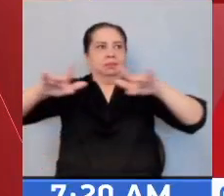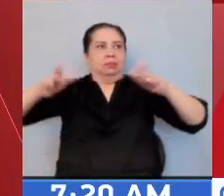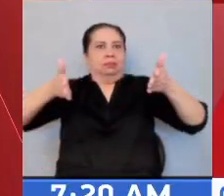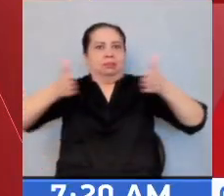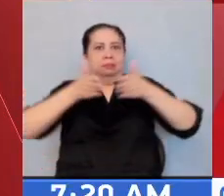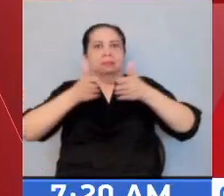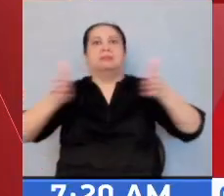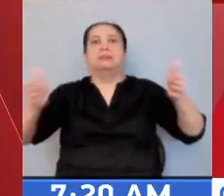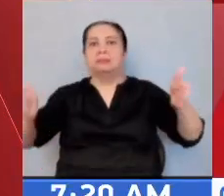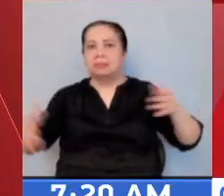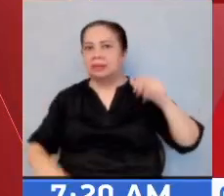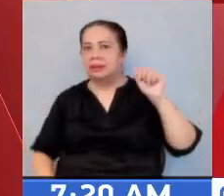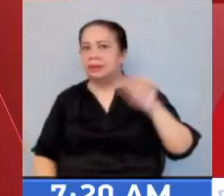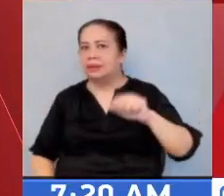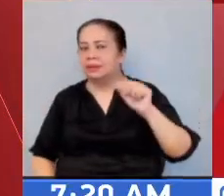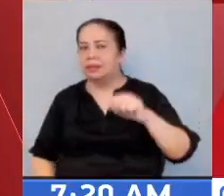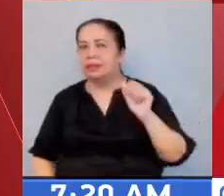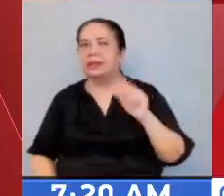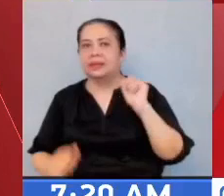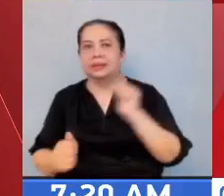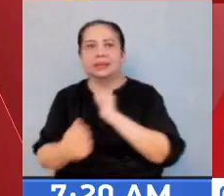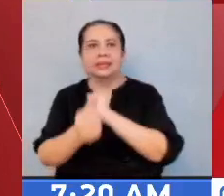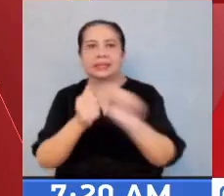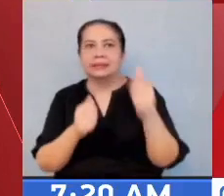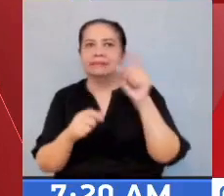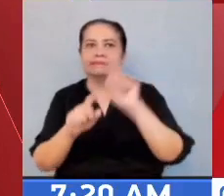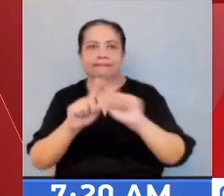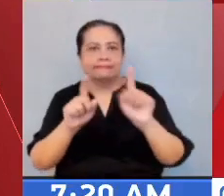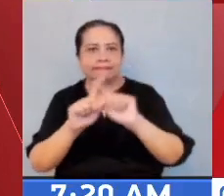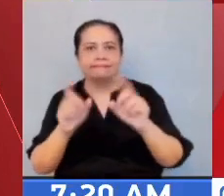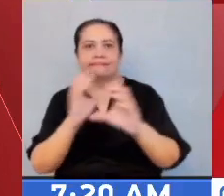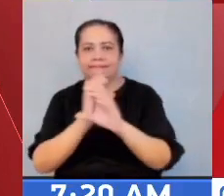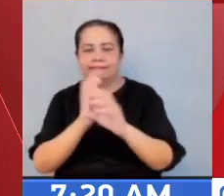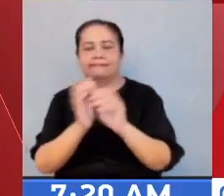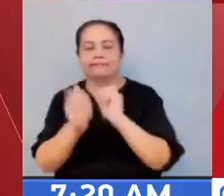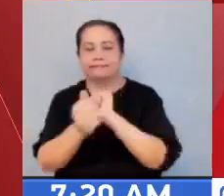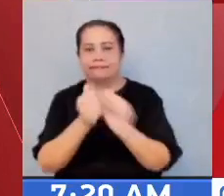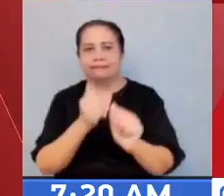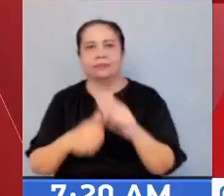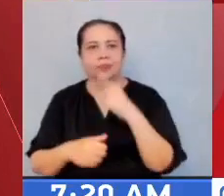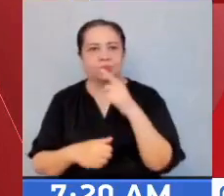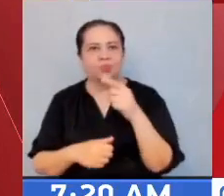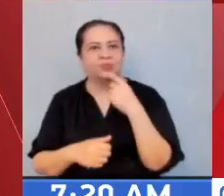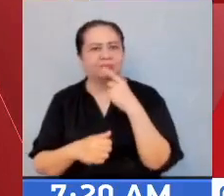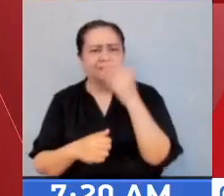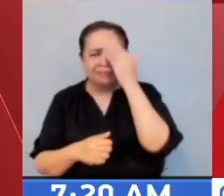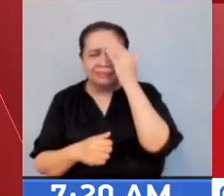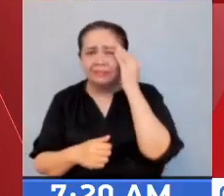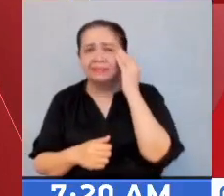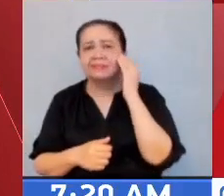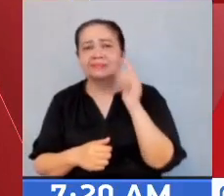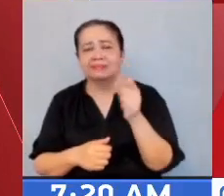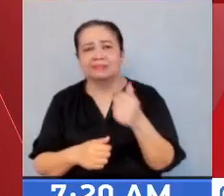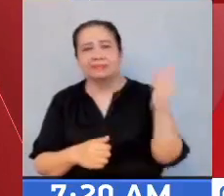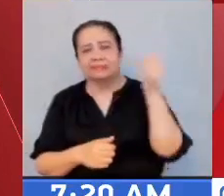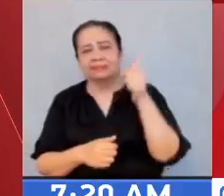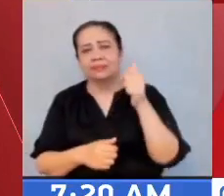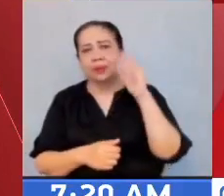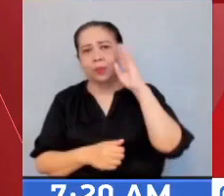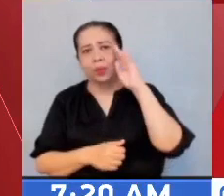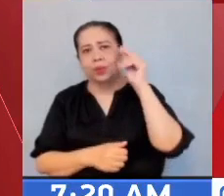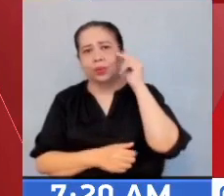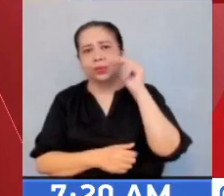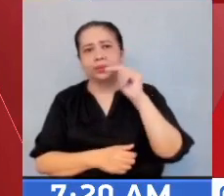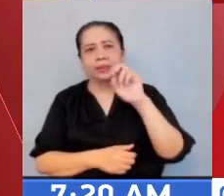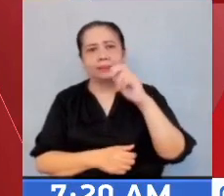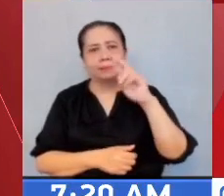talagang madadaanan ng iba pang mga sasakyan. Kaya ang pakibusap lamang ni Colonel Bong Lebrija sa lahat na mga barangay chairman, hindi